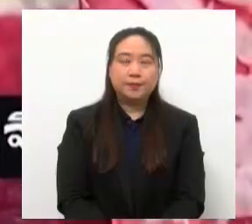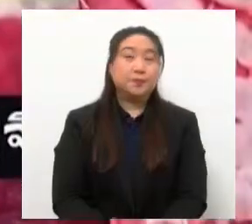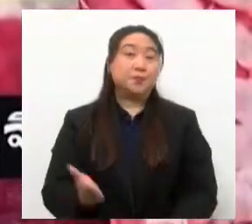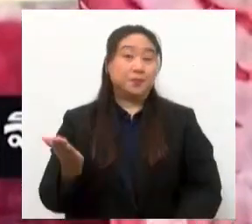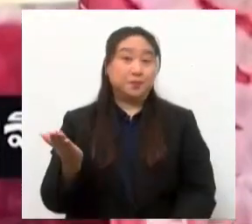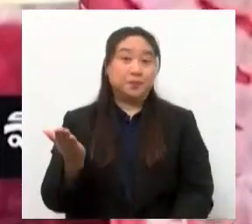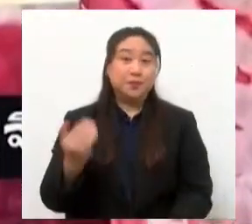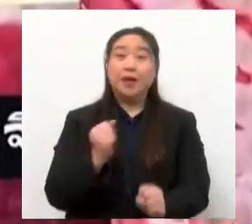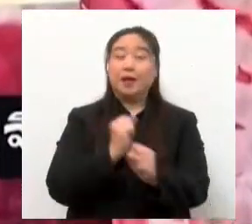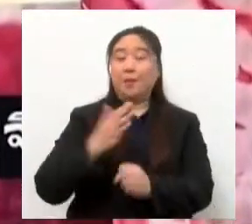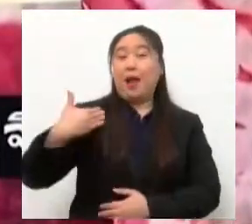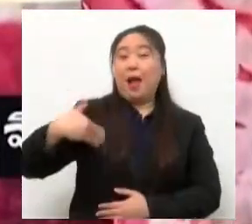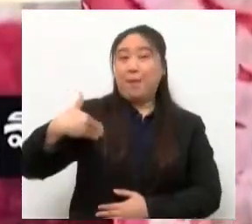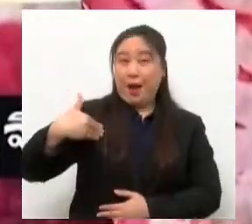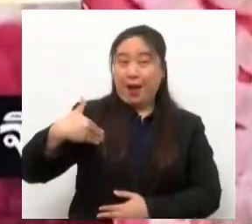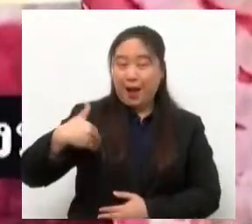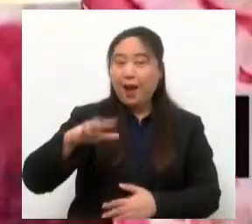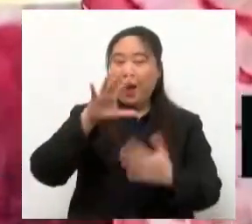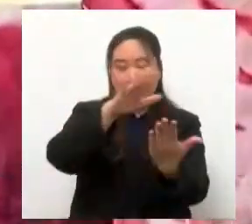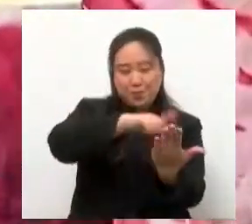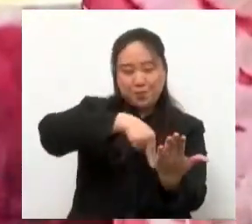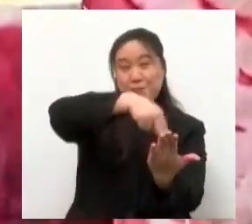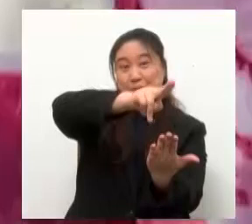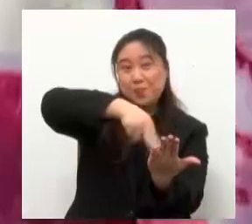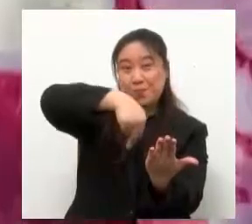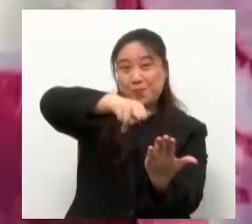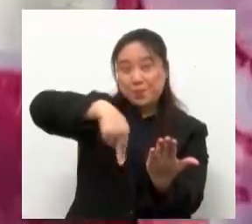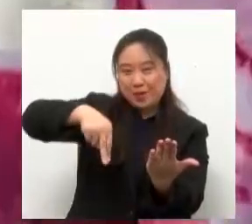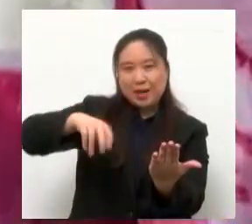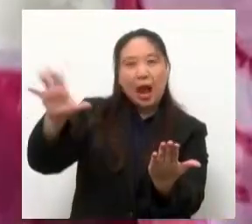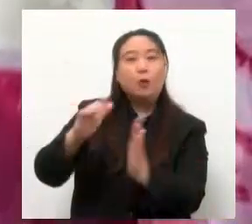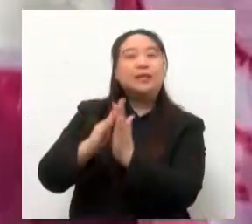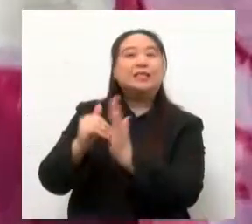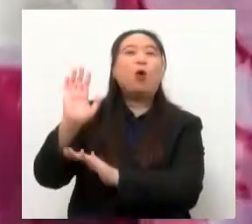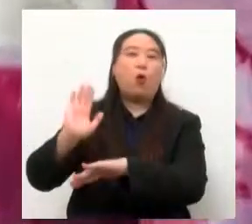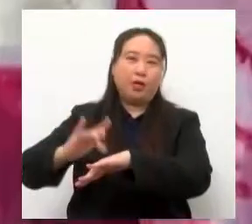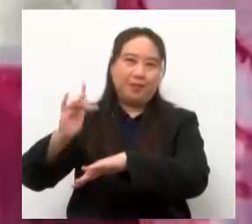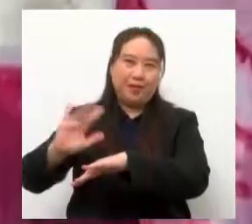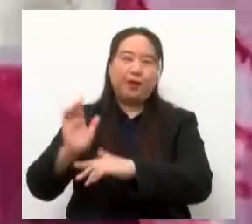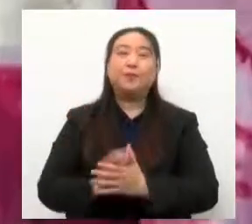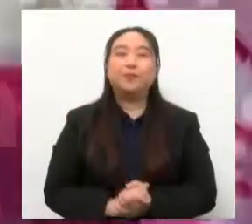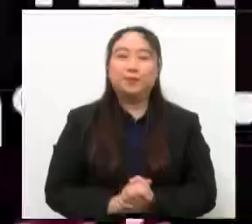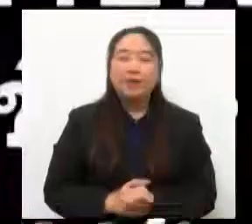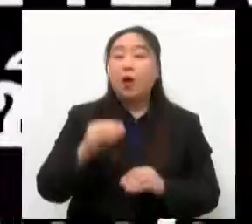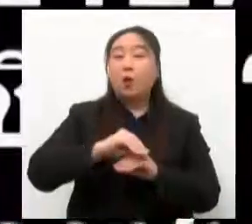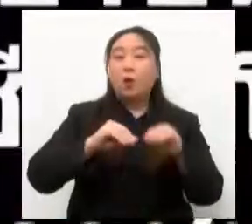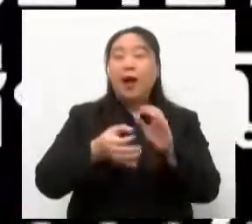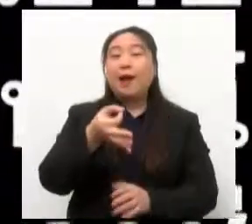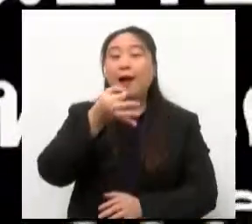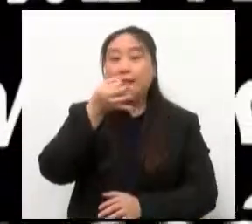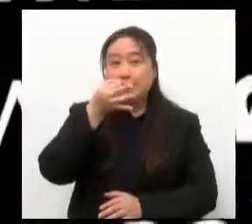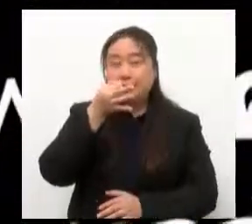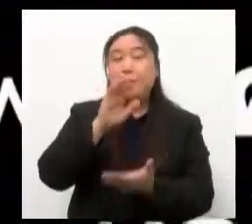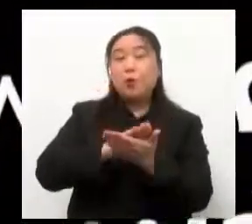ลงานการพิมพ์ลายผ้าจากพืชพันธุ์ธรรมชาติหรือพวกนี้ค่ะ ผลผลิตจากโรงงานอาชีพชั้นมัธยมศึกษาปี